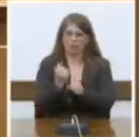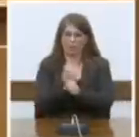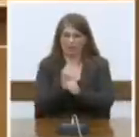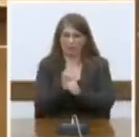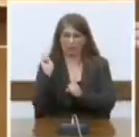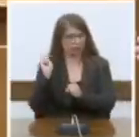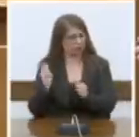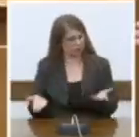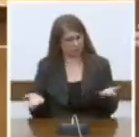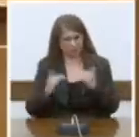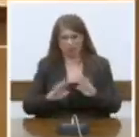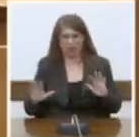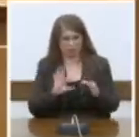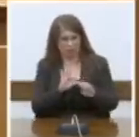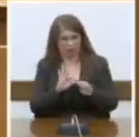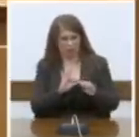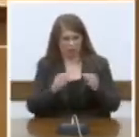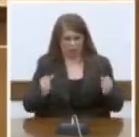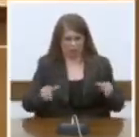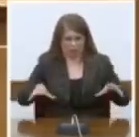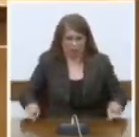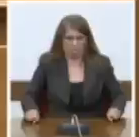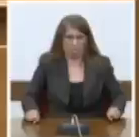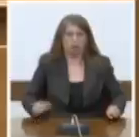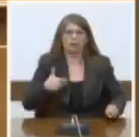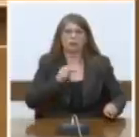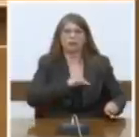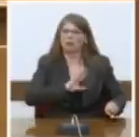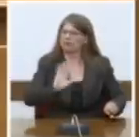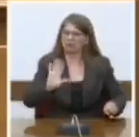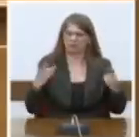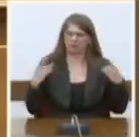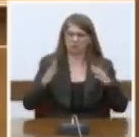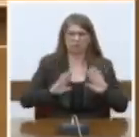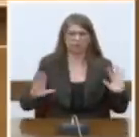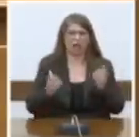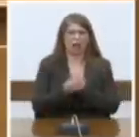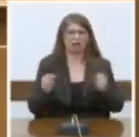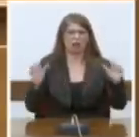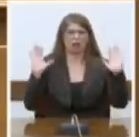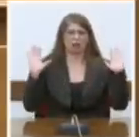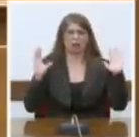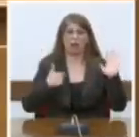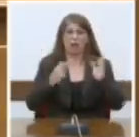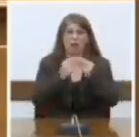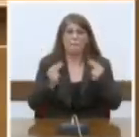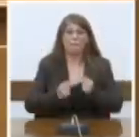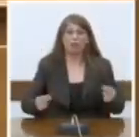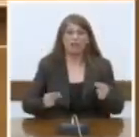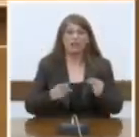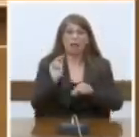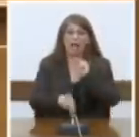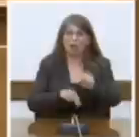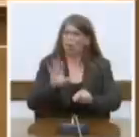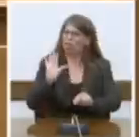πολιτικής, δεν έχουμε εξαρτήσει ούτε την καρέκλα, ούτε τα συμφέροντα. Αλλά και γιατί το αποτέλεσμα των εκλογών δεν έχει αλλάξει τα προβλήματα.